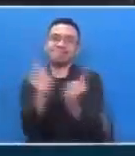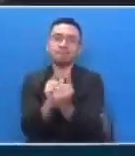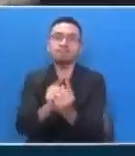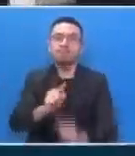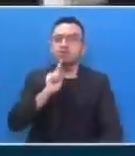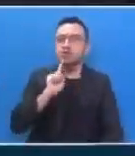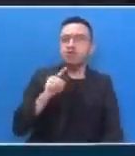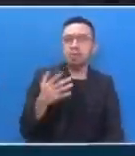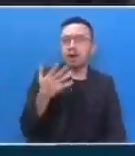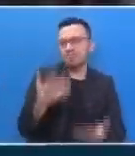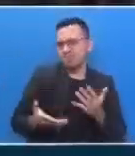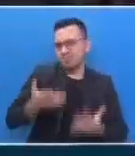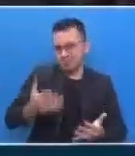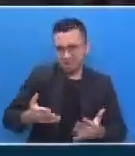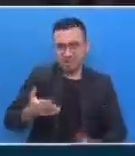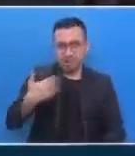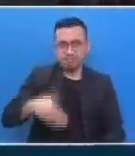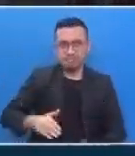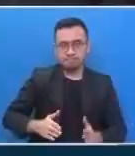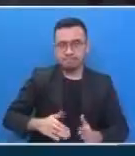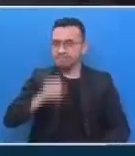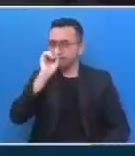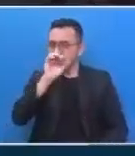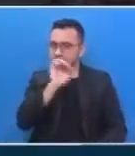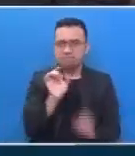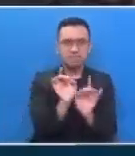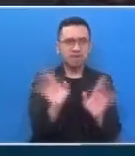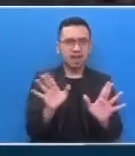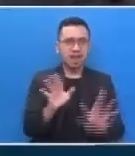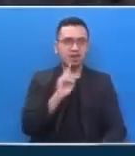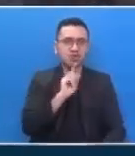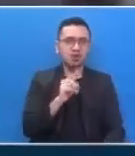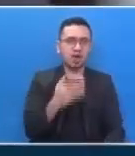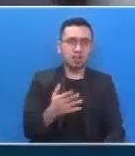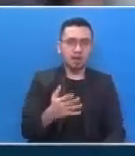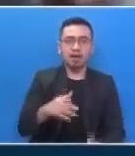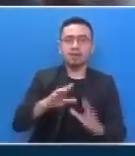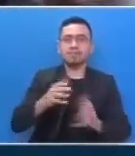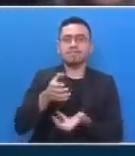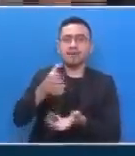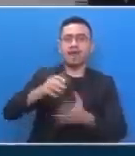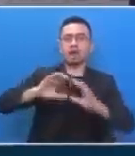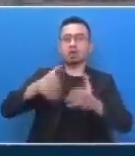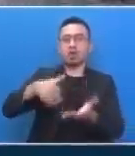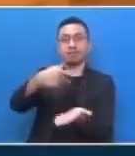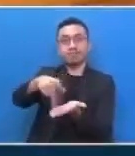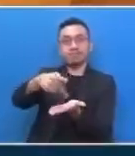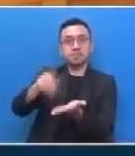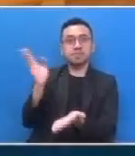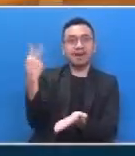soal perbedaan sikapnya dengan Gubernur Jawa Tengah Ganjar pranowo dan DPP PDIP soal Piala Dunia u-20